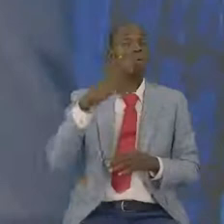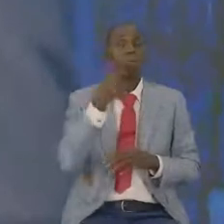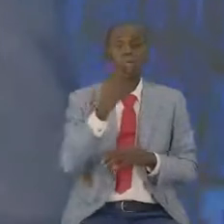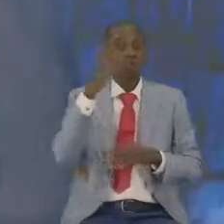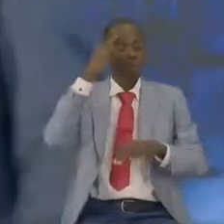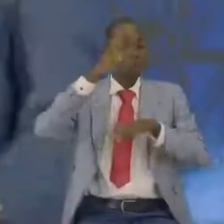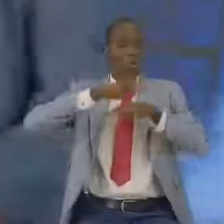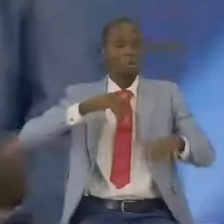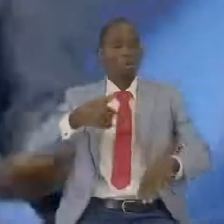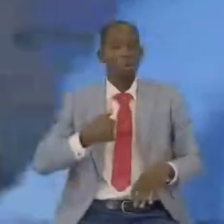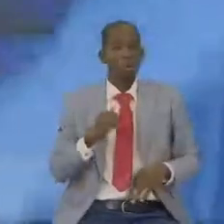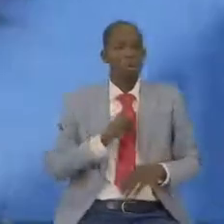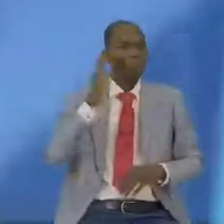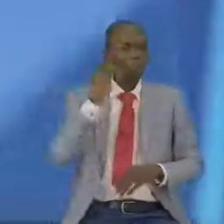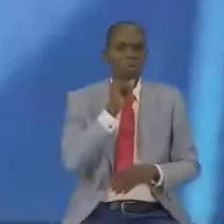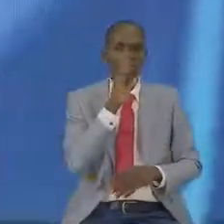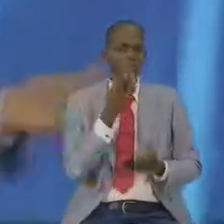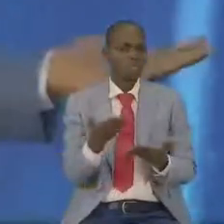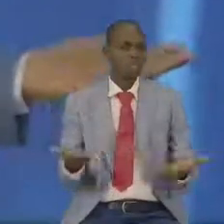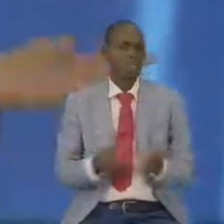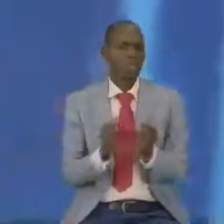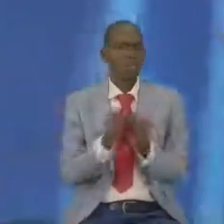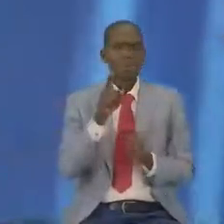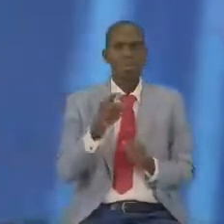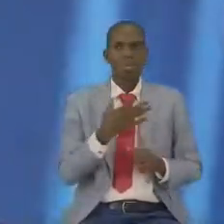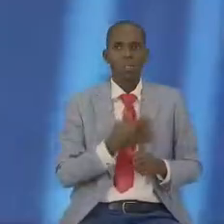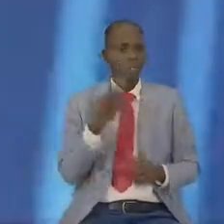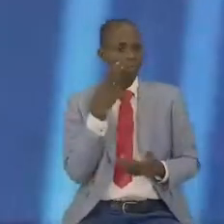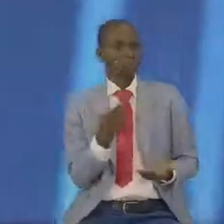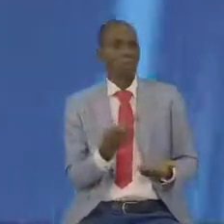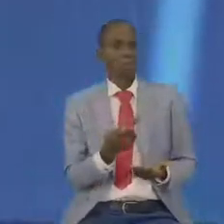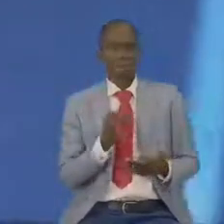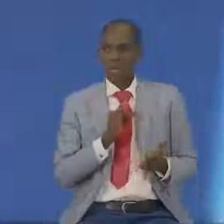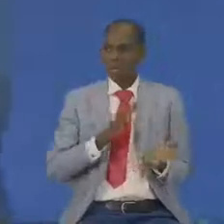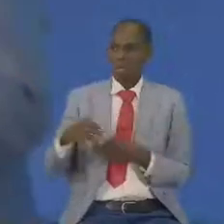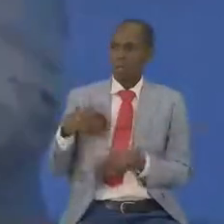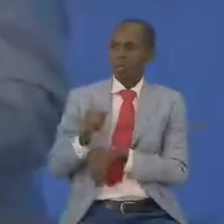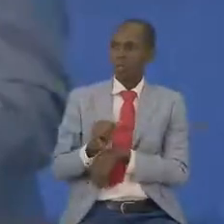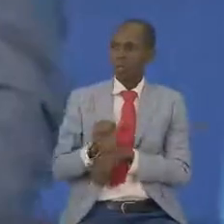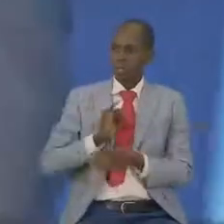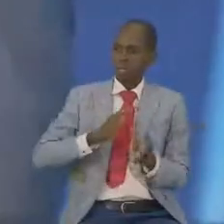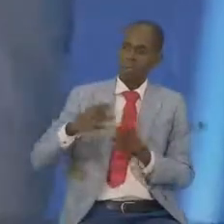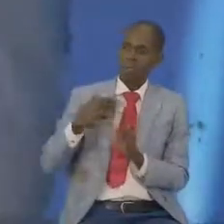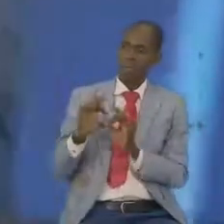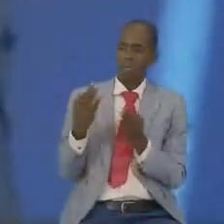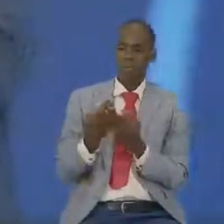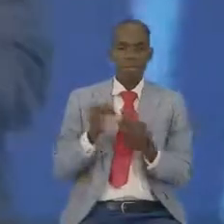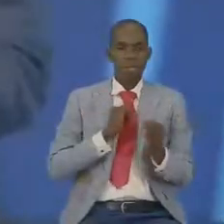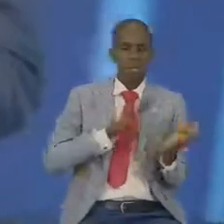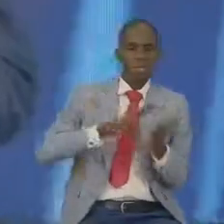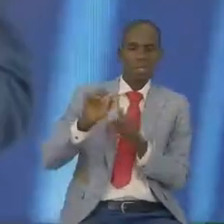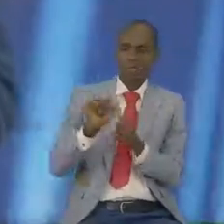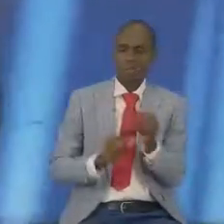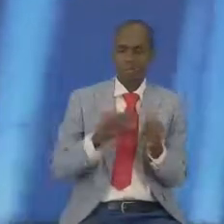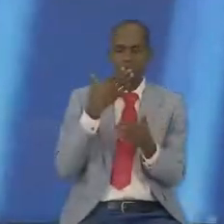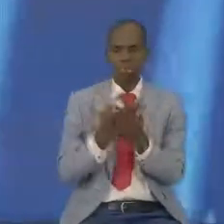au milieu de vous. Hein. Et nous commençons à voir ce que j'ai abandonné, voir ce que j'ai laissé, voir d'où je viens. Et ce n'est pas, et